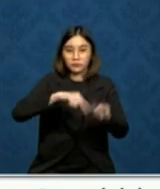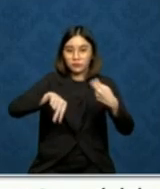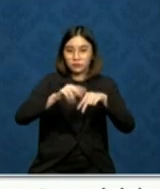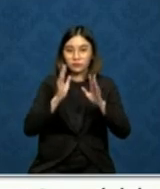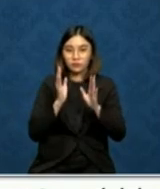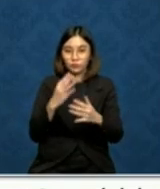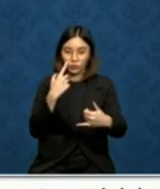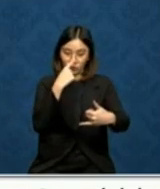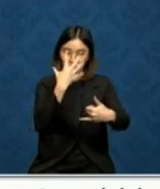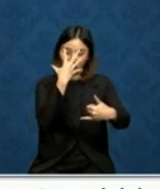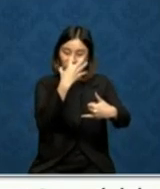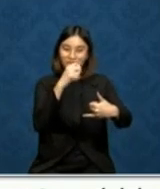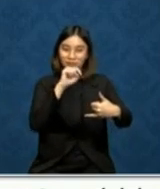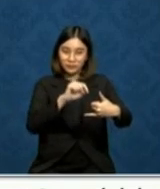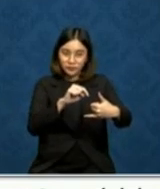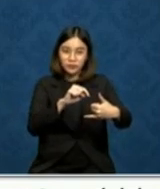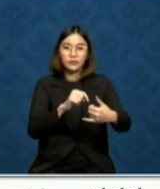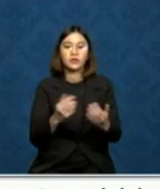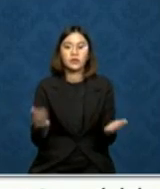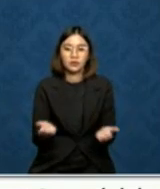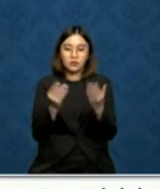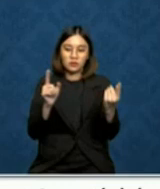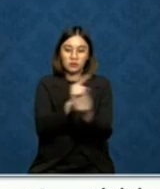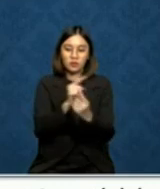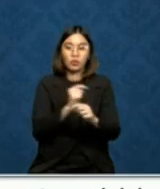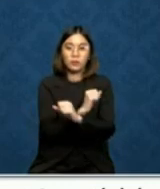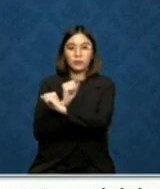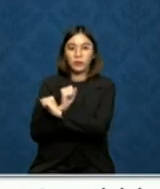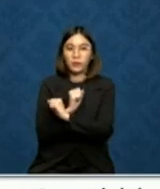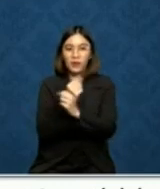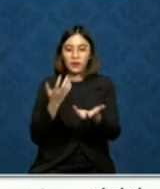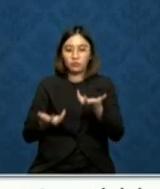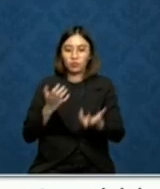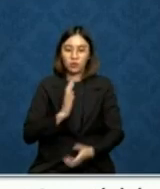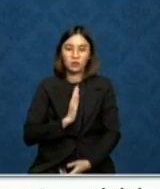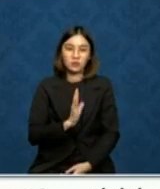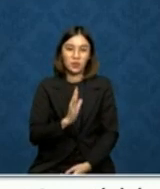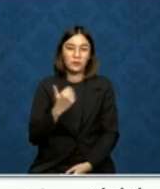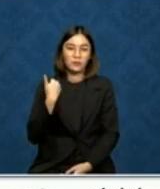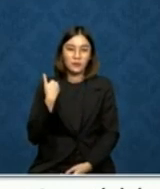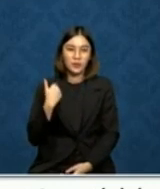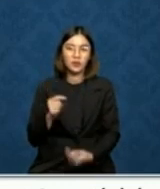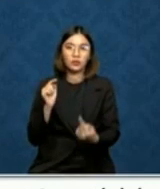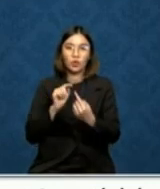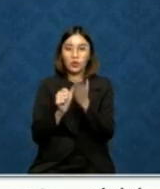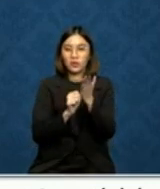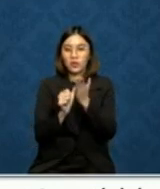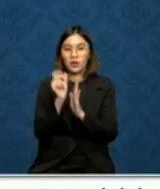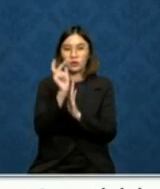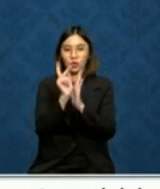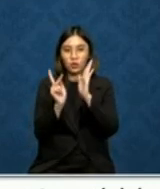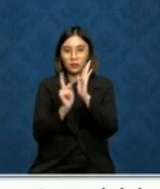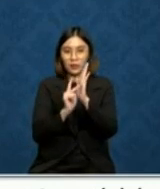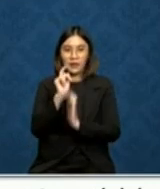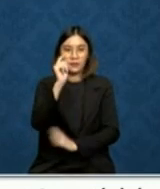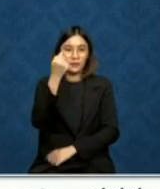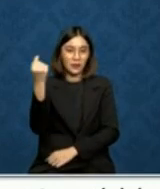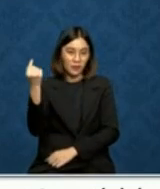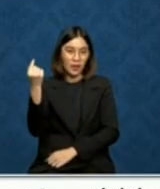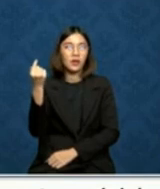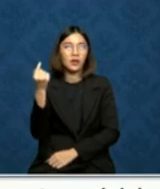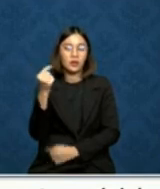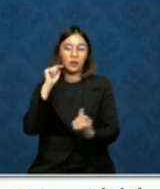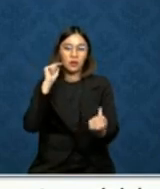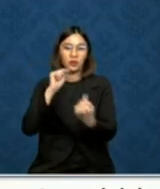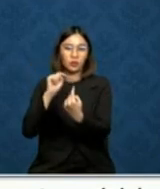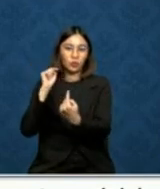ผู้เสียหายและสร้างสังคมที่ปลอดภัยและยุติธรรมมากยิ่งขึ้นการปรับปรุงกฎหมายให้ทันสมัยและส